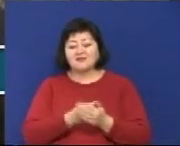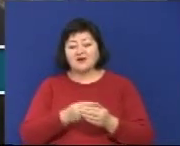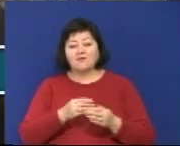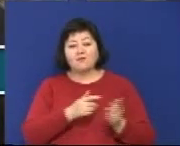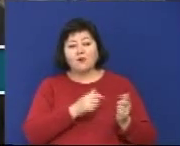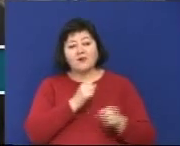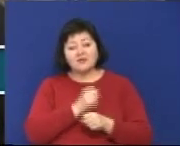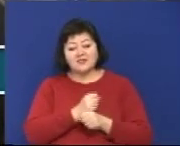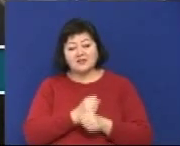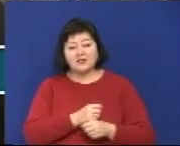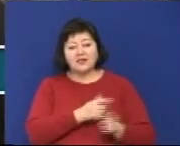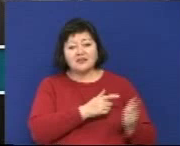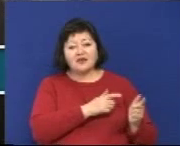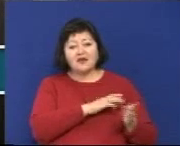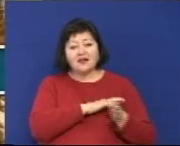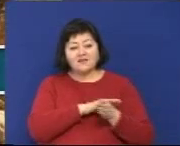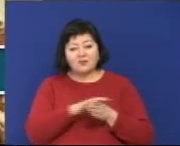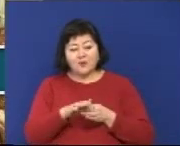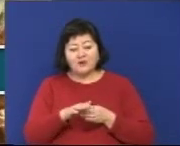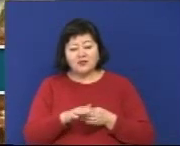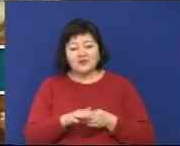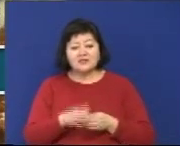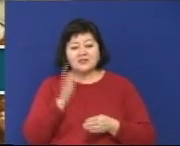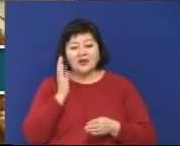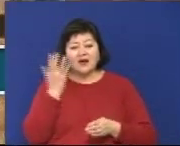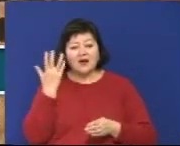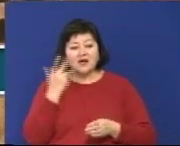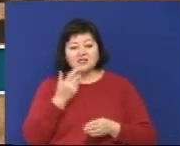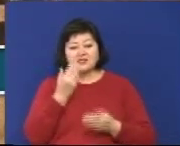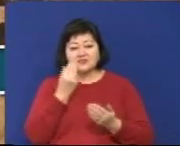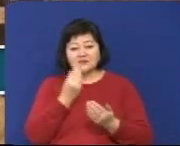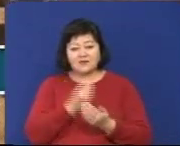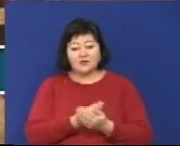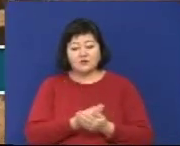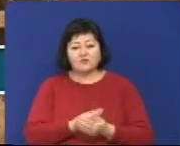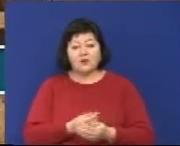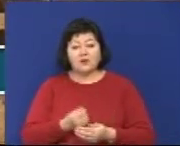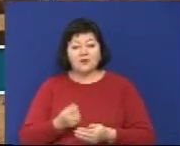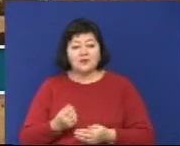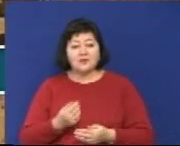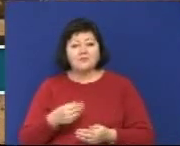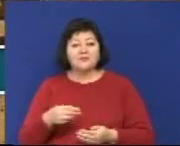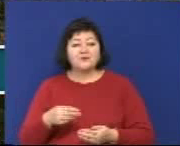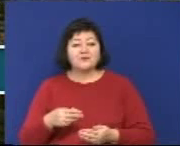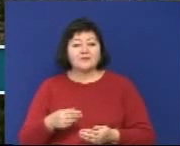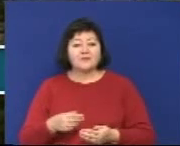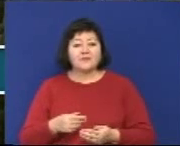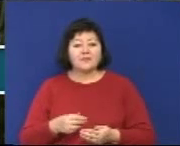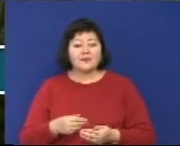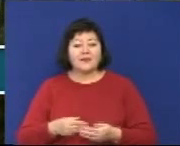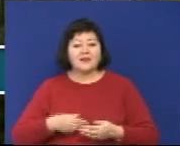задач. В этом воинском братстве главными ценностями являются верность солдатскому долгу, честь и отвага.